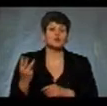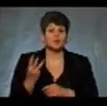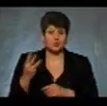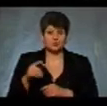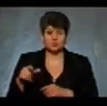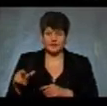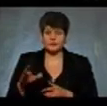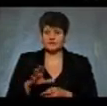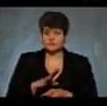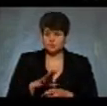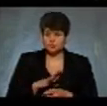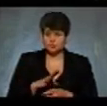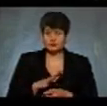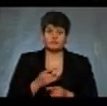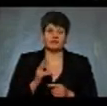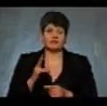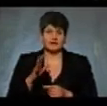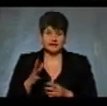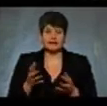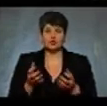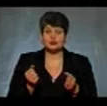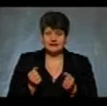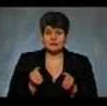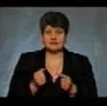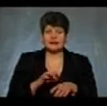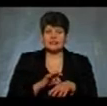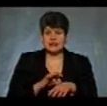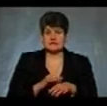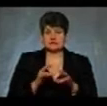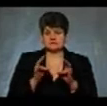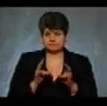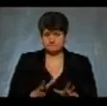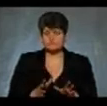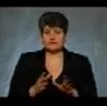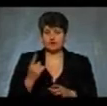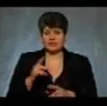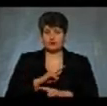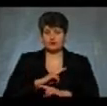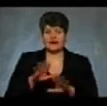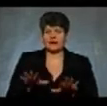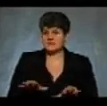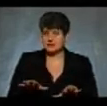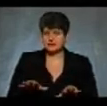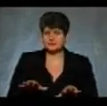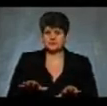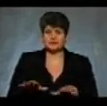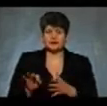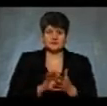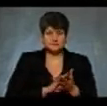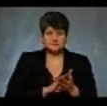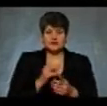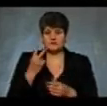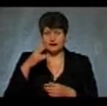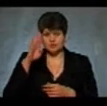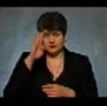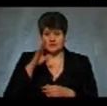людей, які знаходилися у квартирі, отримали тілесні ушкодження. Один помер на місці. Два чоловіка, які